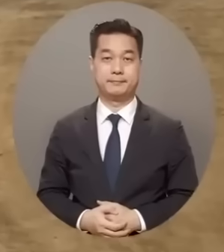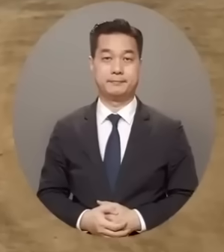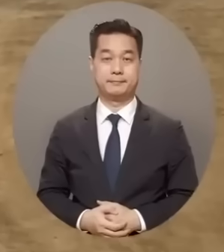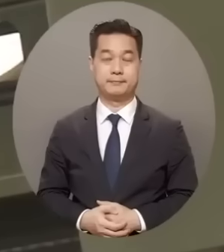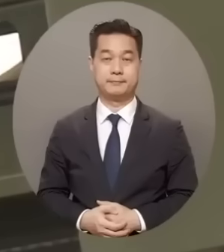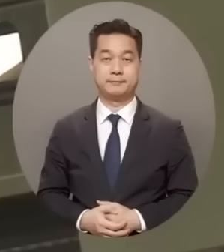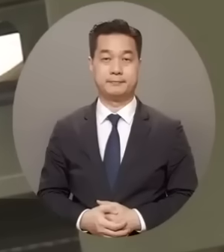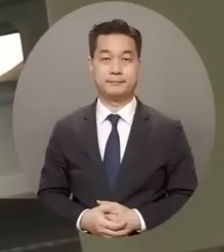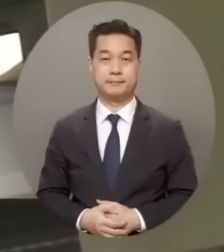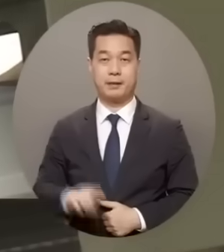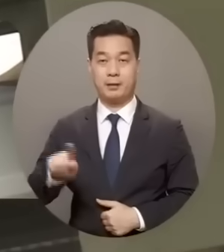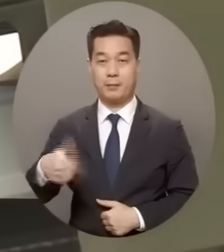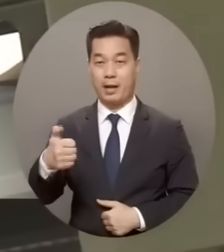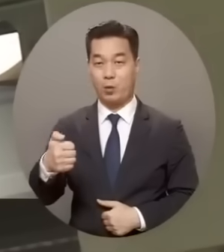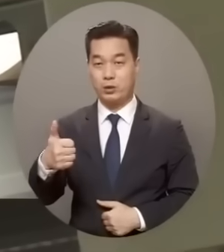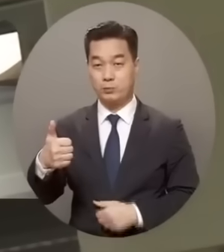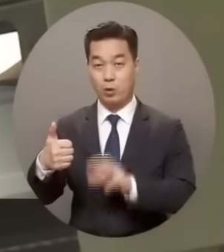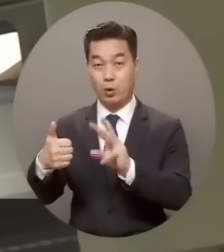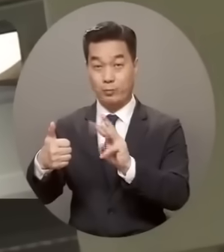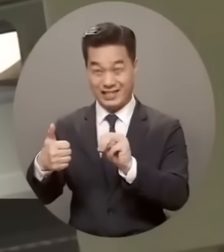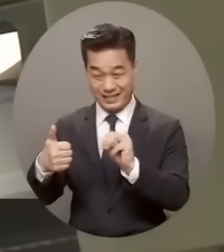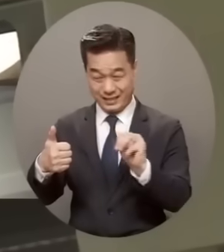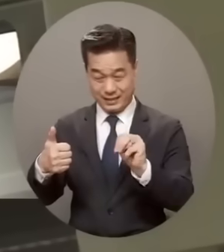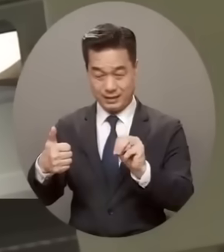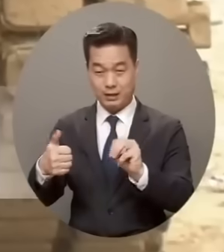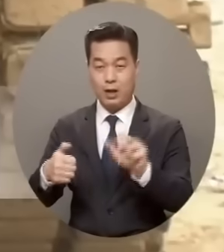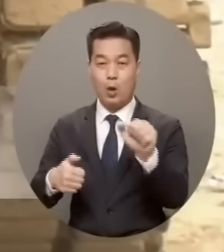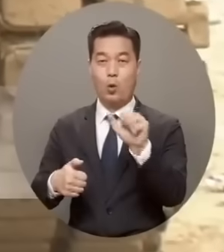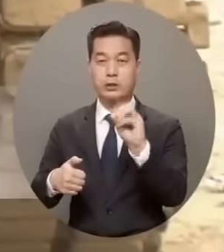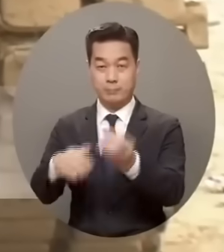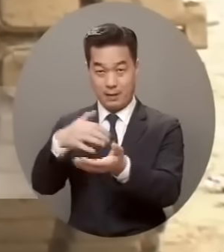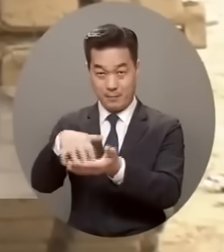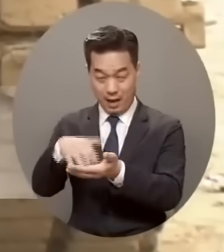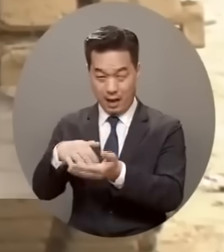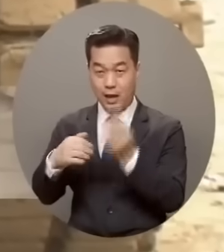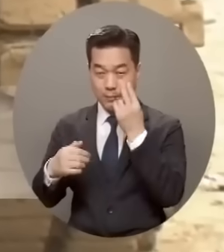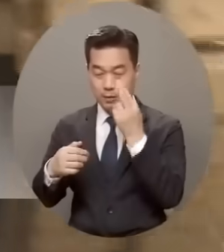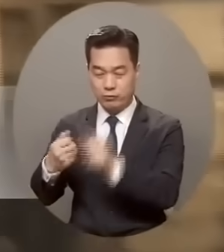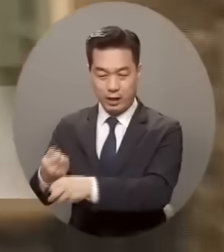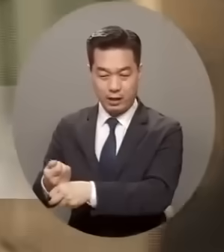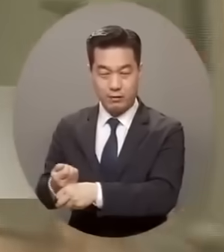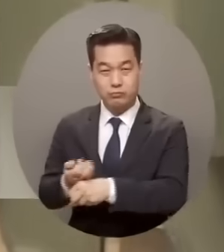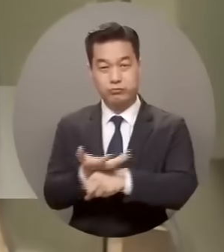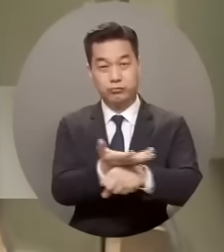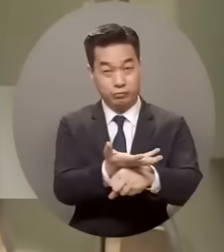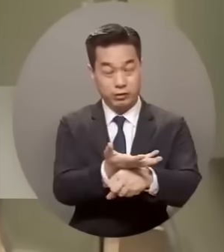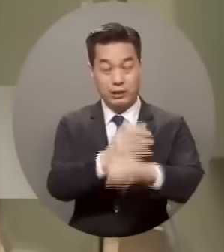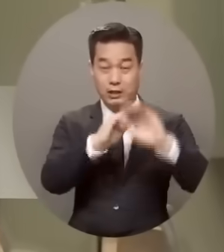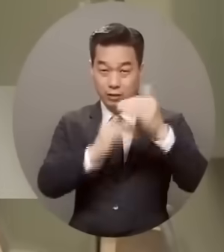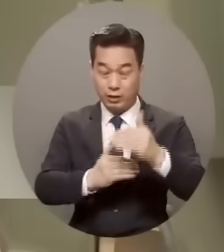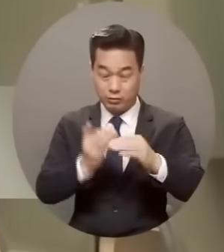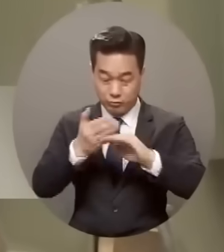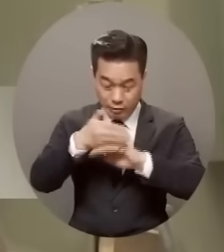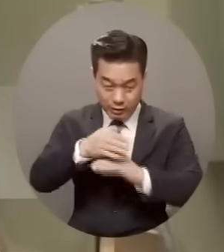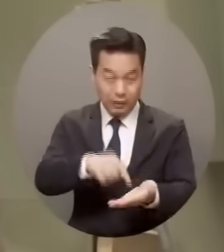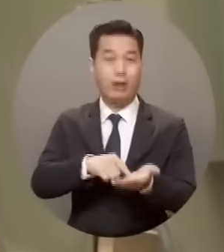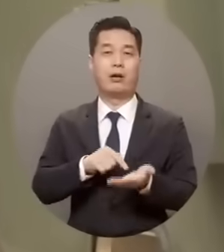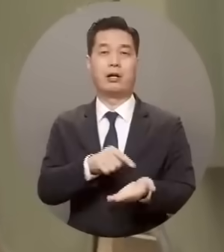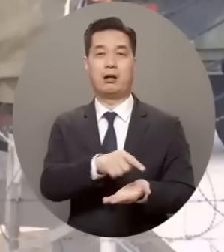정부가 155mm 포탄 50만 발을 미국에 제공하기로 했다는 사실이 뒤늦게